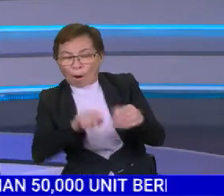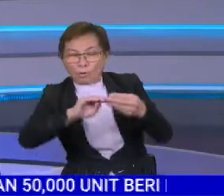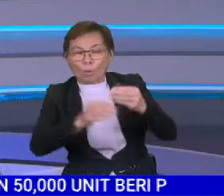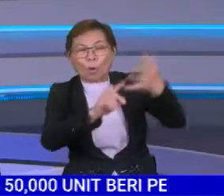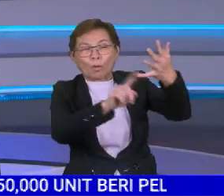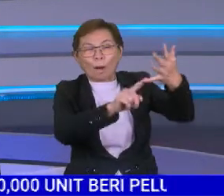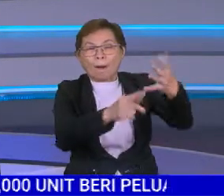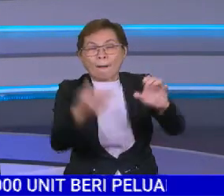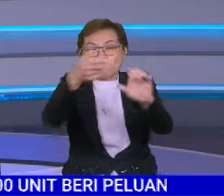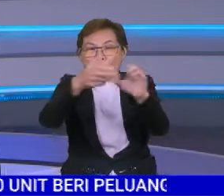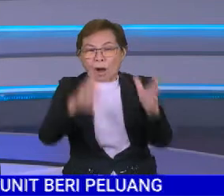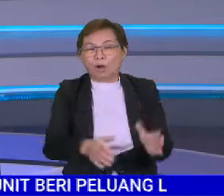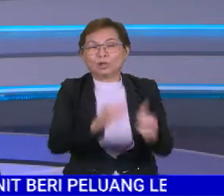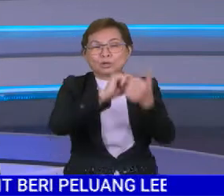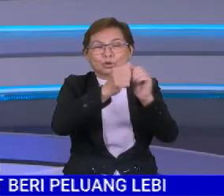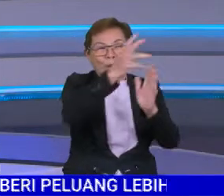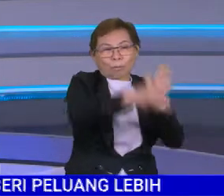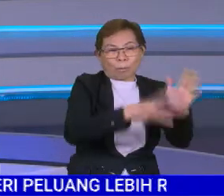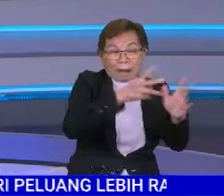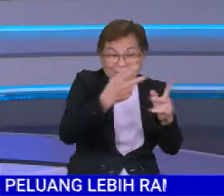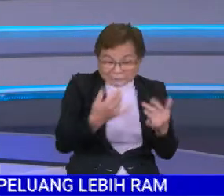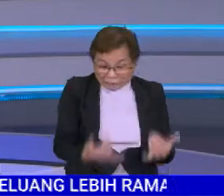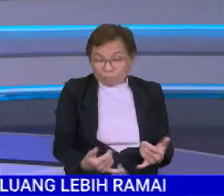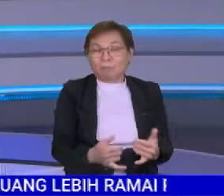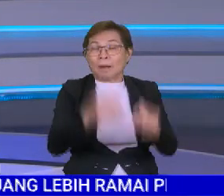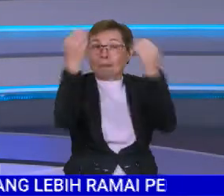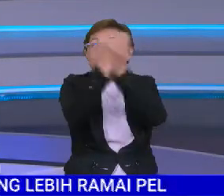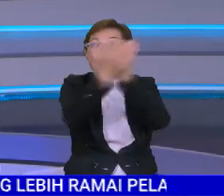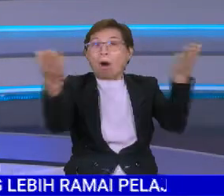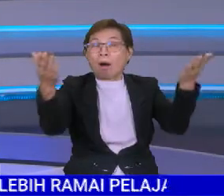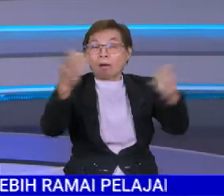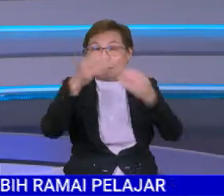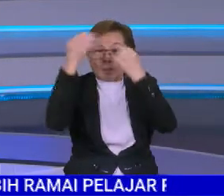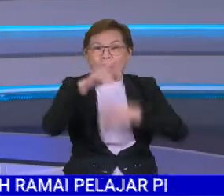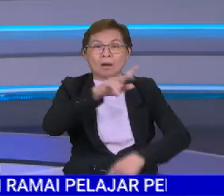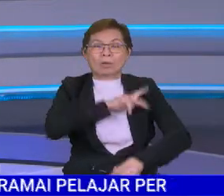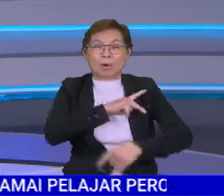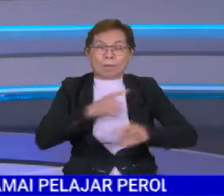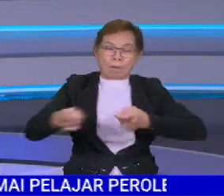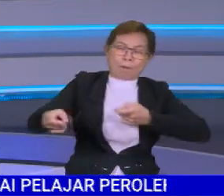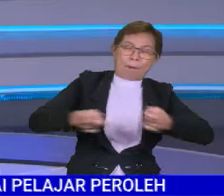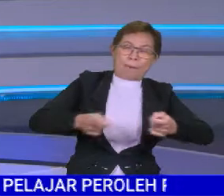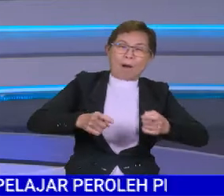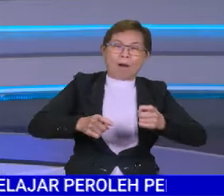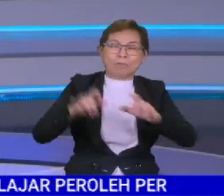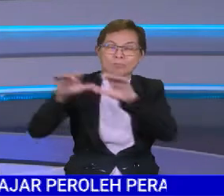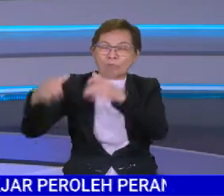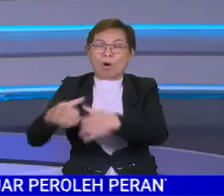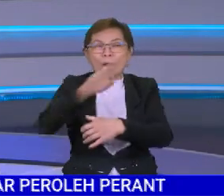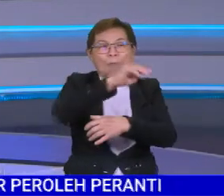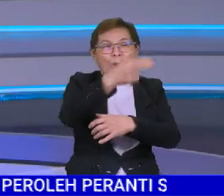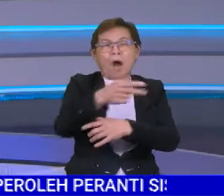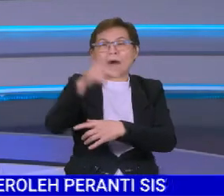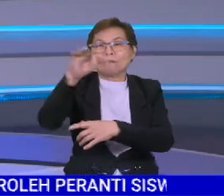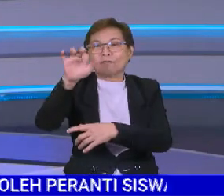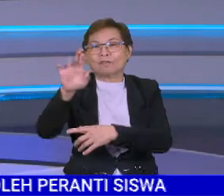kelima pada penyertaan sukan para Sukma kali ini perkara tersebut dimaklumkan ketua penyelaras kontinjen Mohamad faidurida